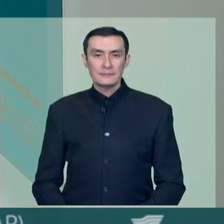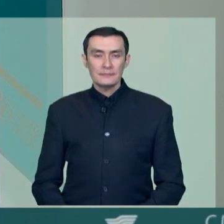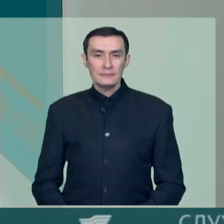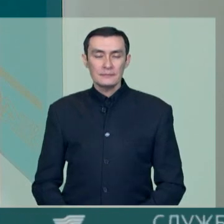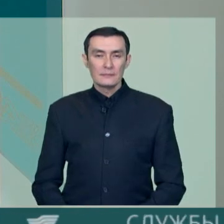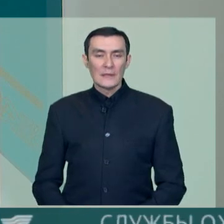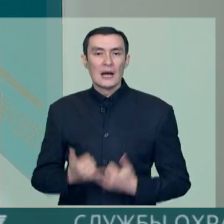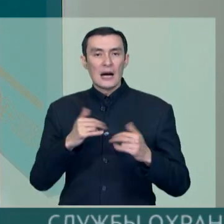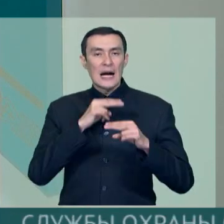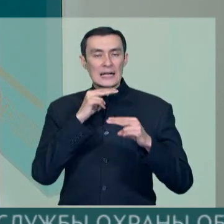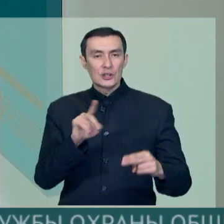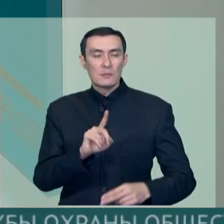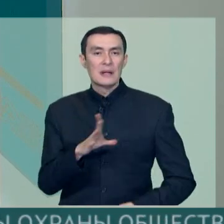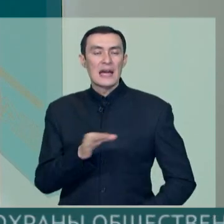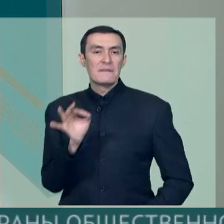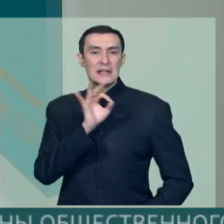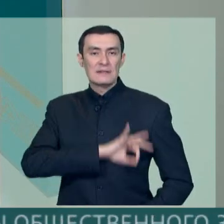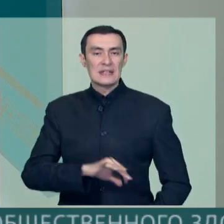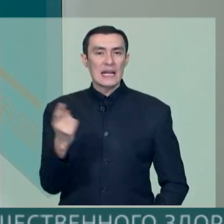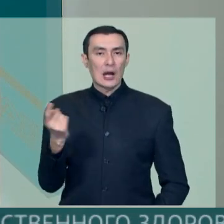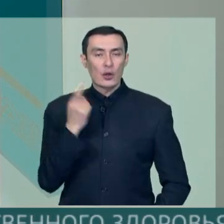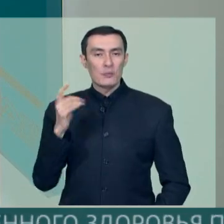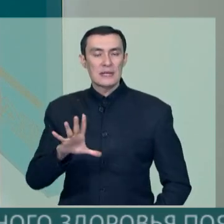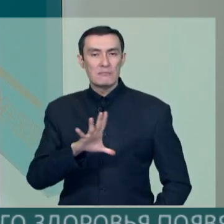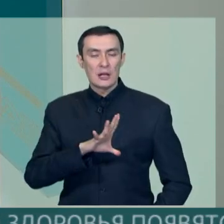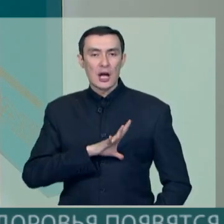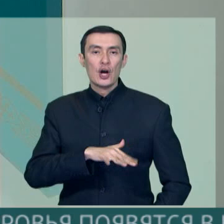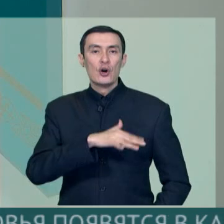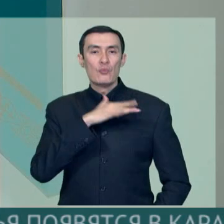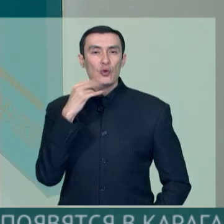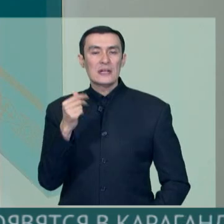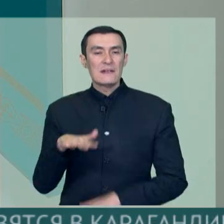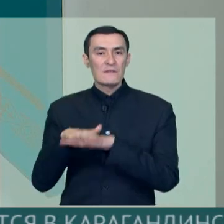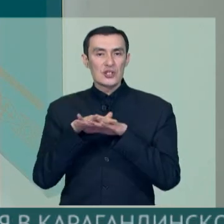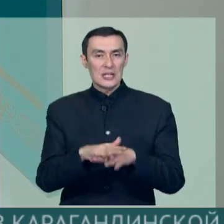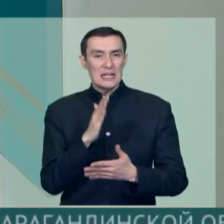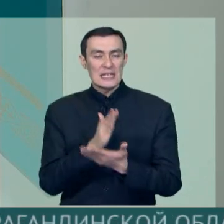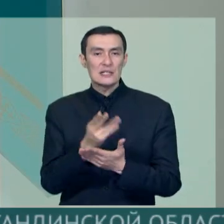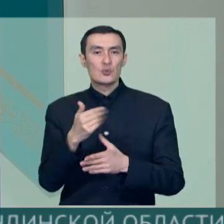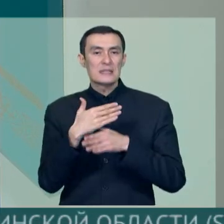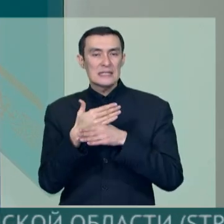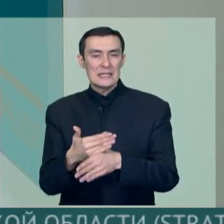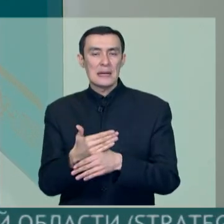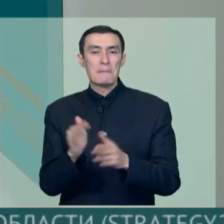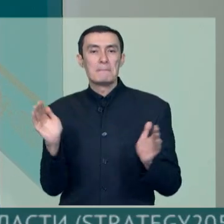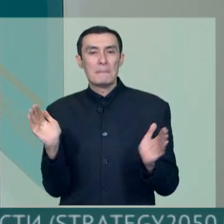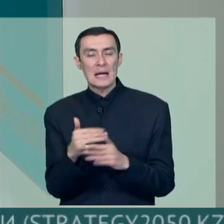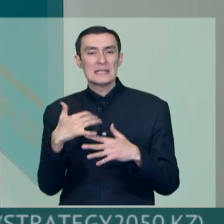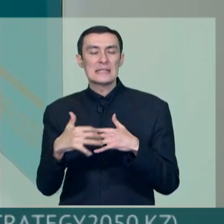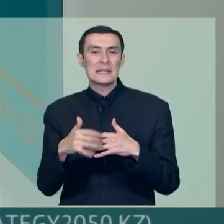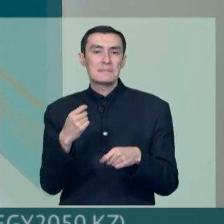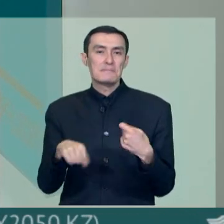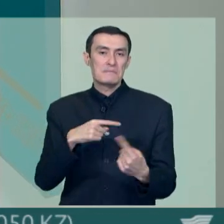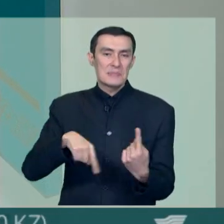Акцент на то, чтобы все-таки эффективность экономики. Понимаете, очень большие идут вложения, идут субсидии малого и среднего бизнеса, идет поддержка